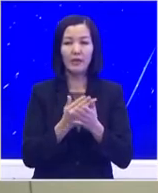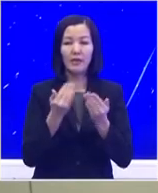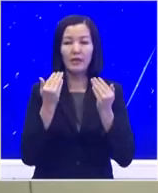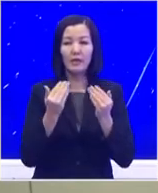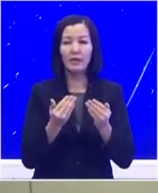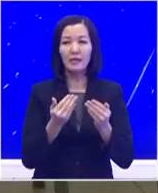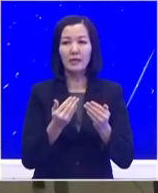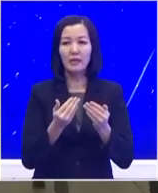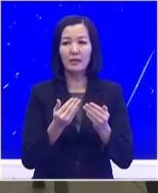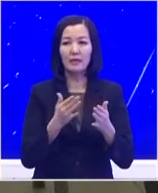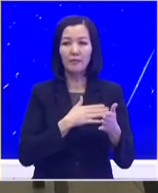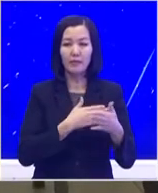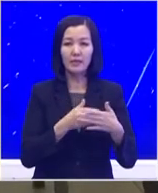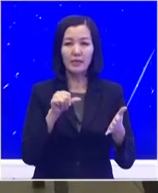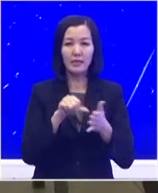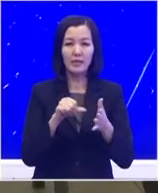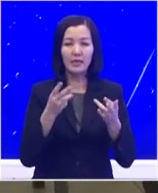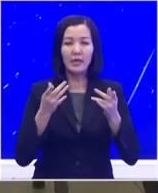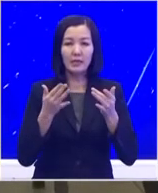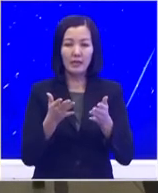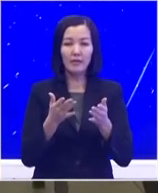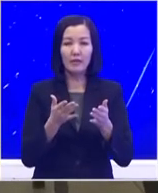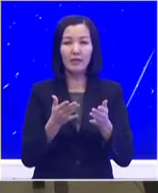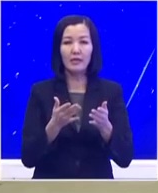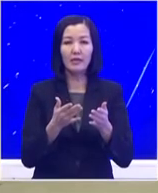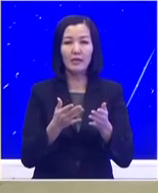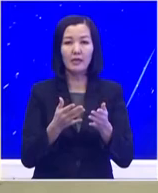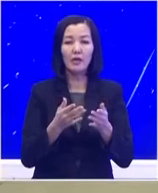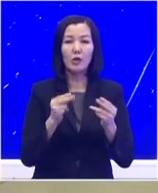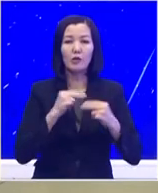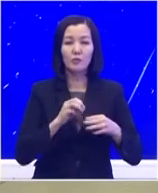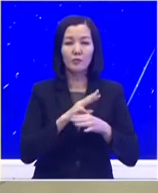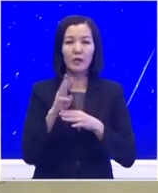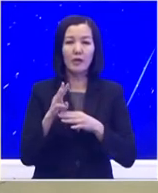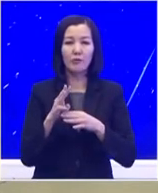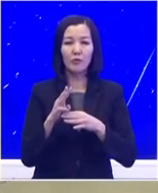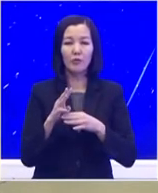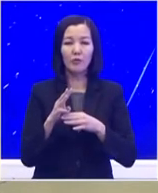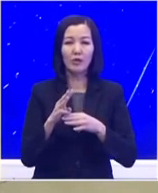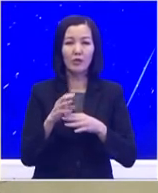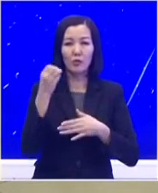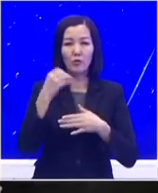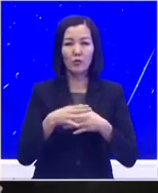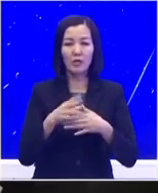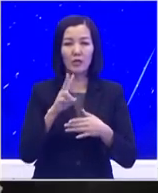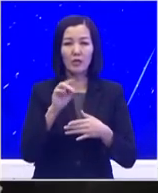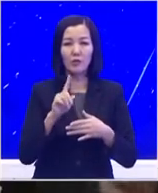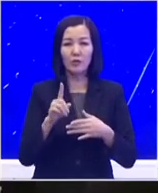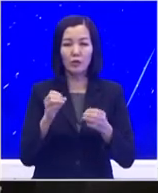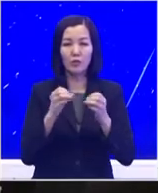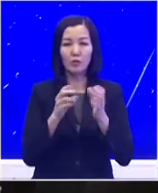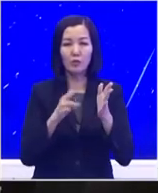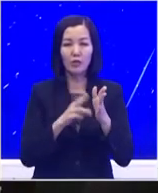етпейді, керісінше белсенділікті талап етеді. Игі шараға арнайы келген жұмыспен қамту орталығының мамандары наурыз айынан бастап 17